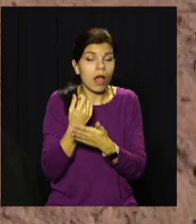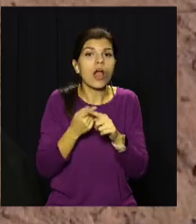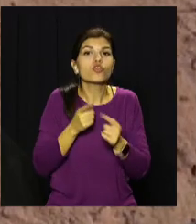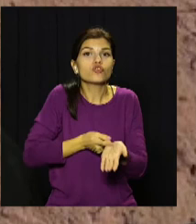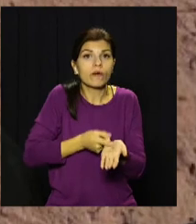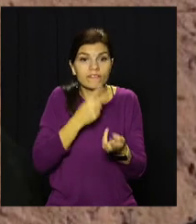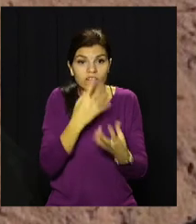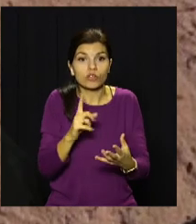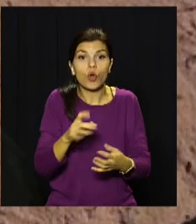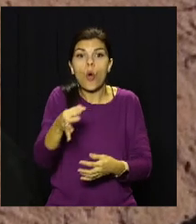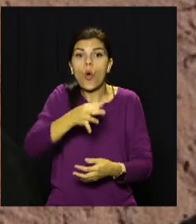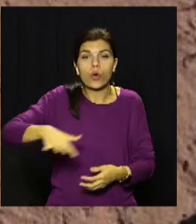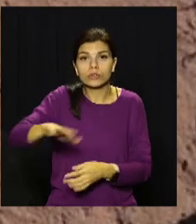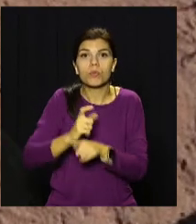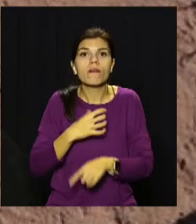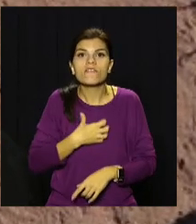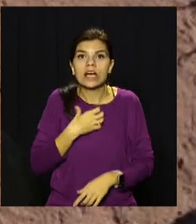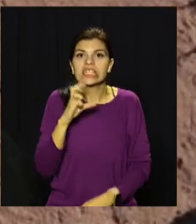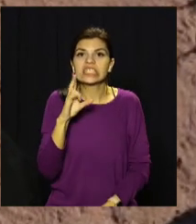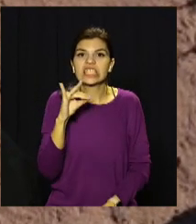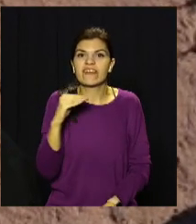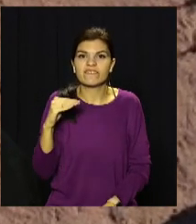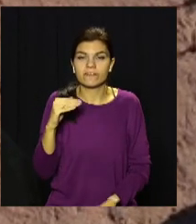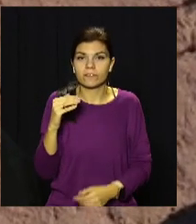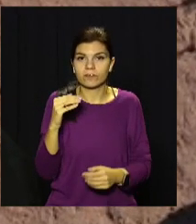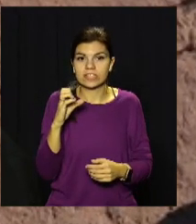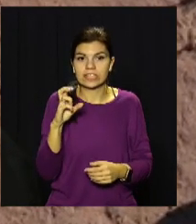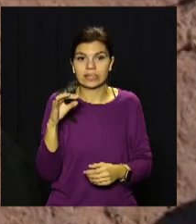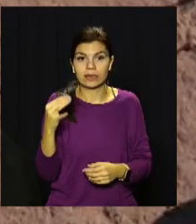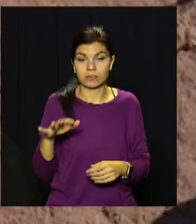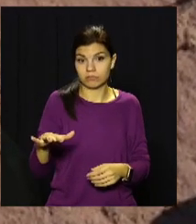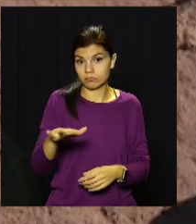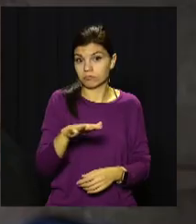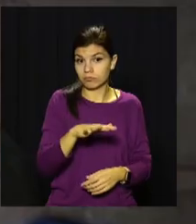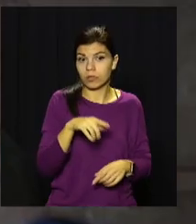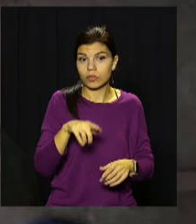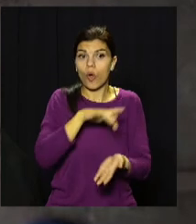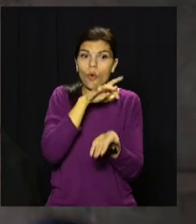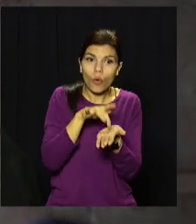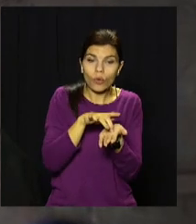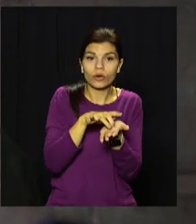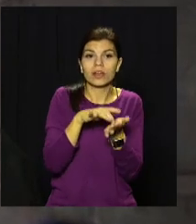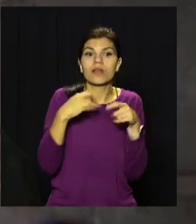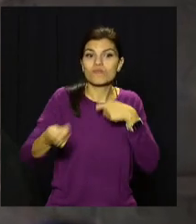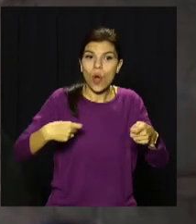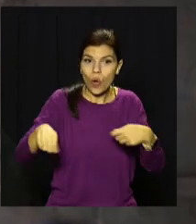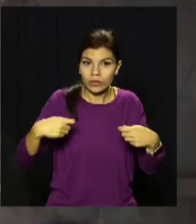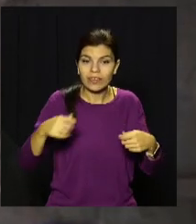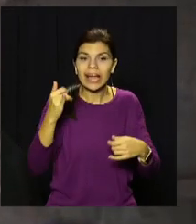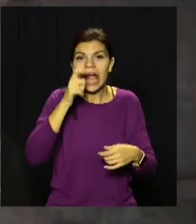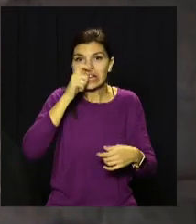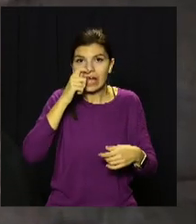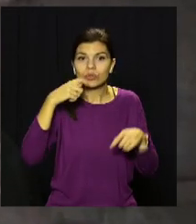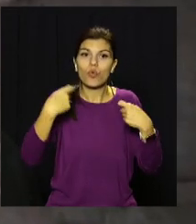про те, що острів був важливим скіфським осередком. Там розташовувалося городище і місце торгівлі із